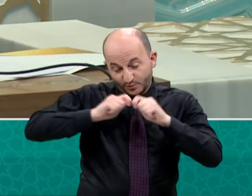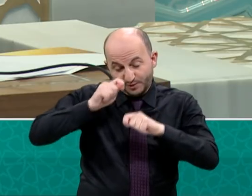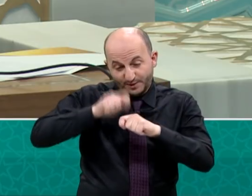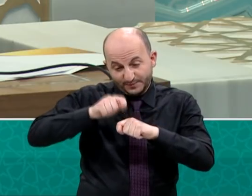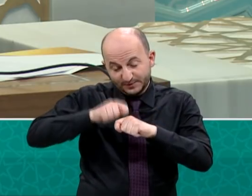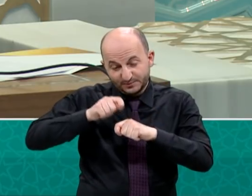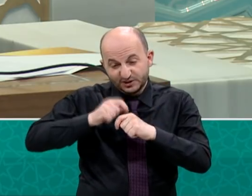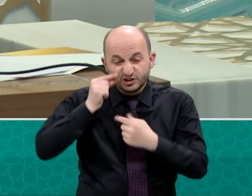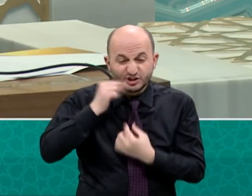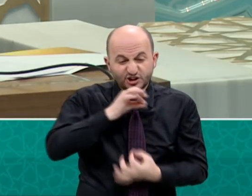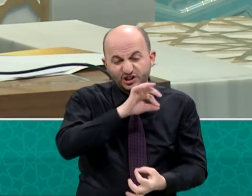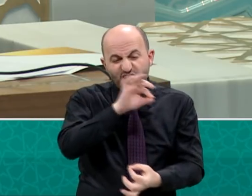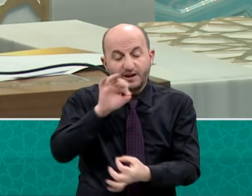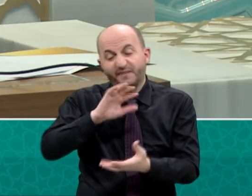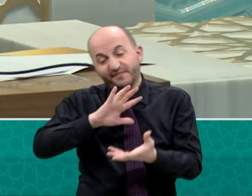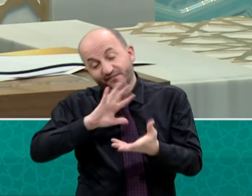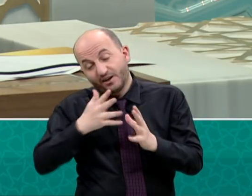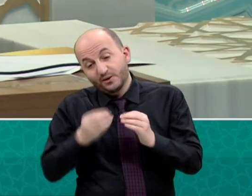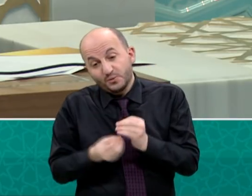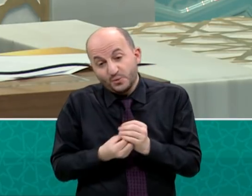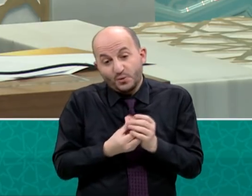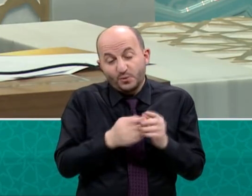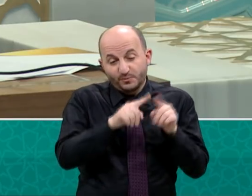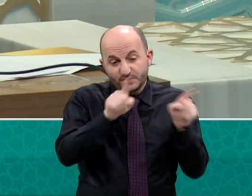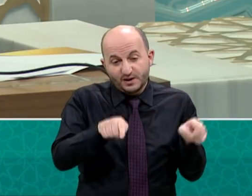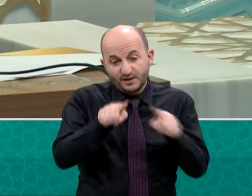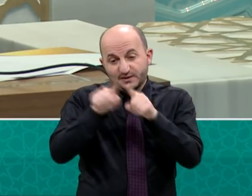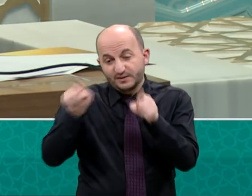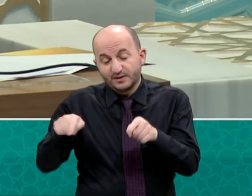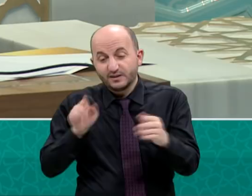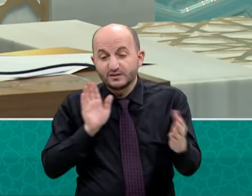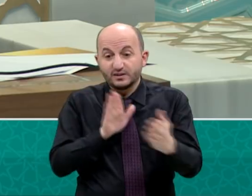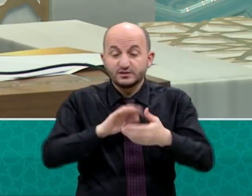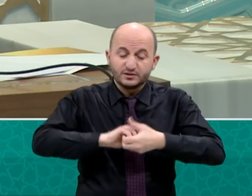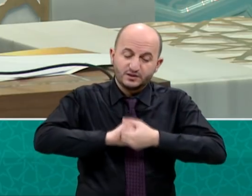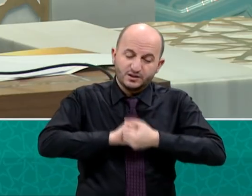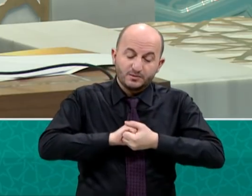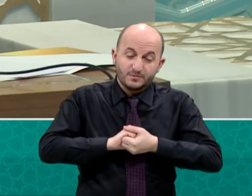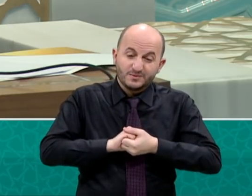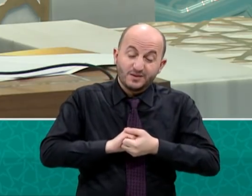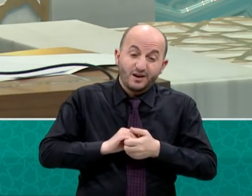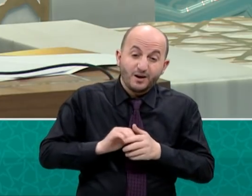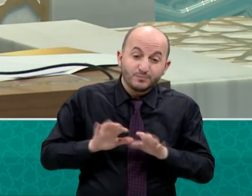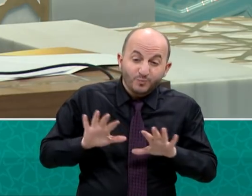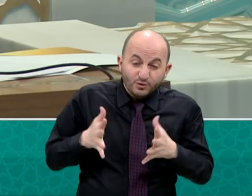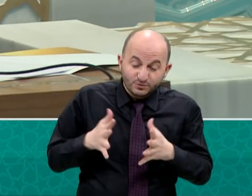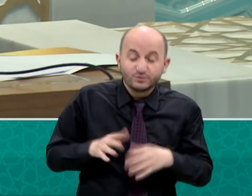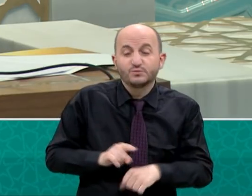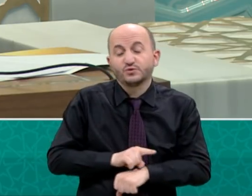yaptığımız kişiler veyahut da kurumlara karşı sadakatimizi ihlal ettiğimiz